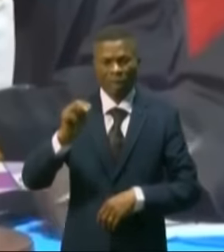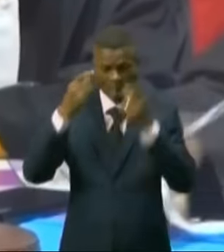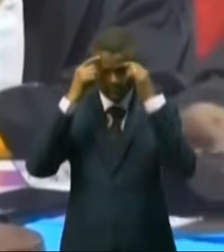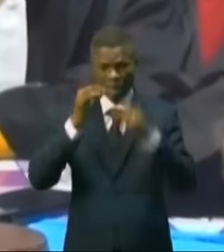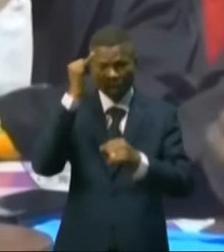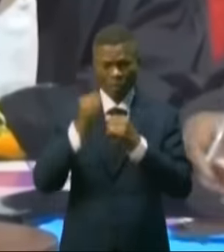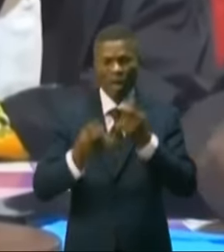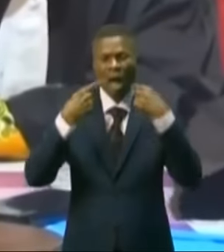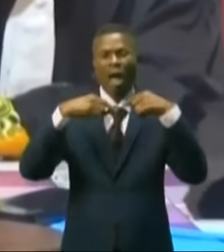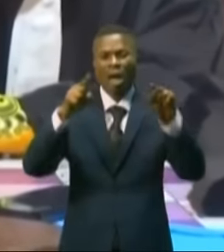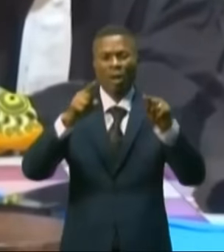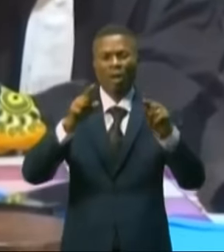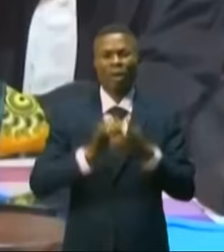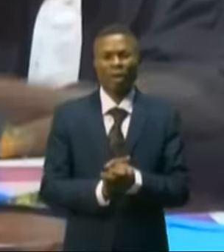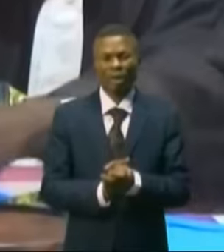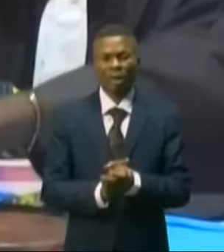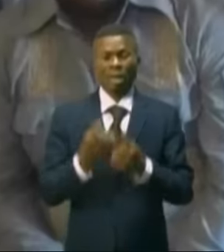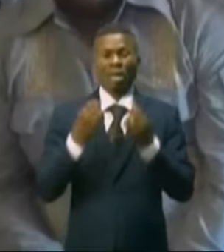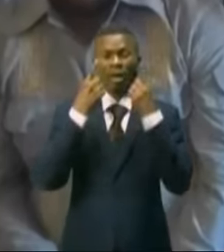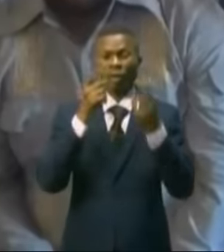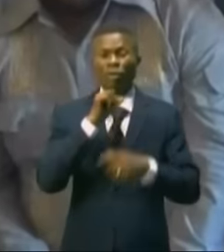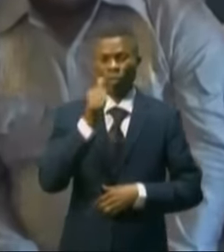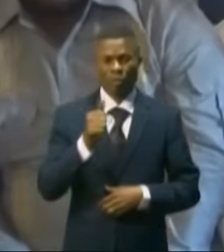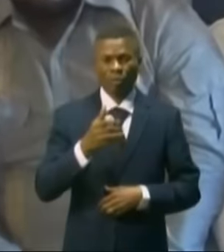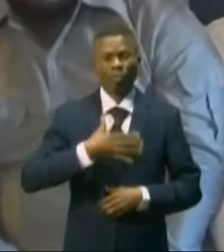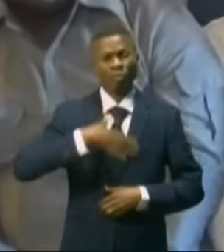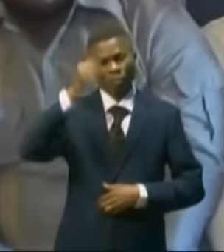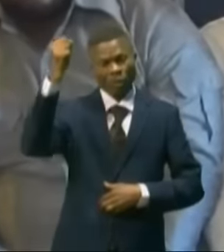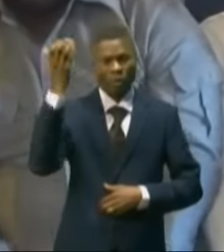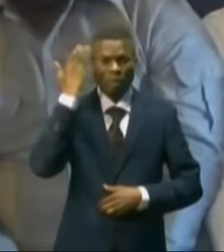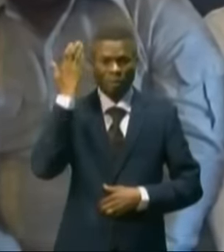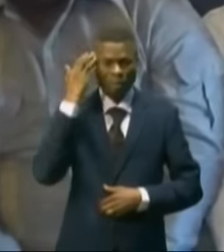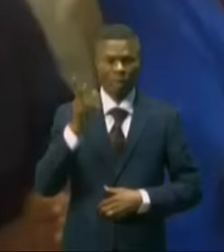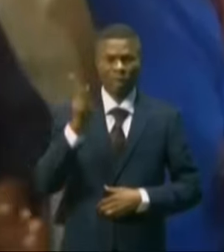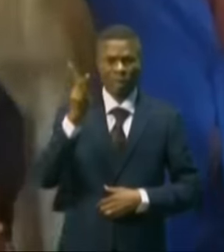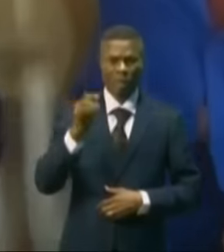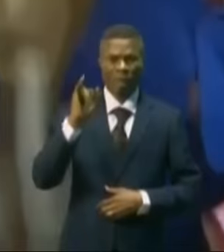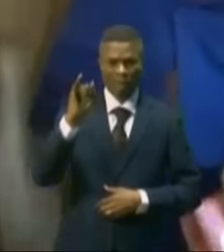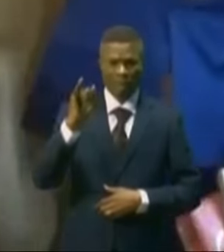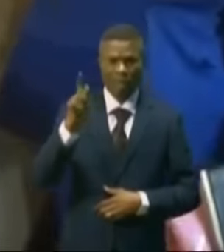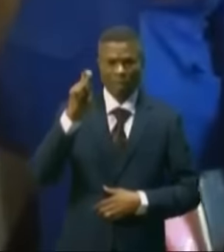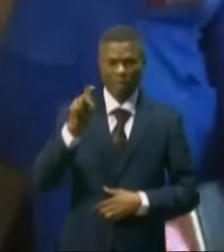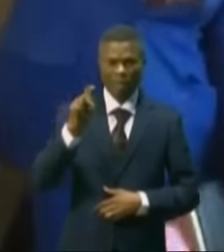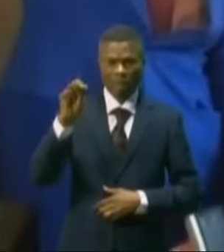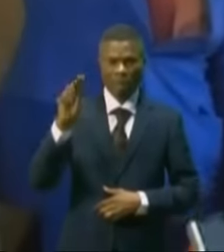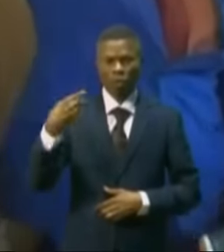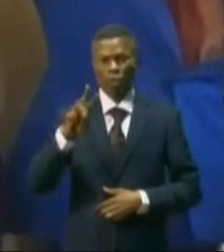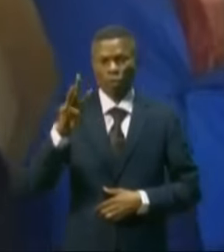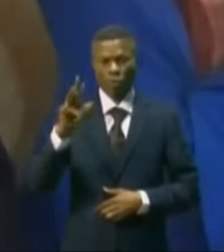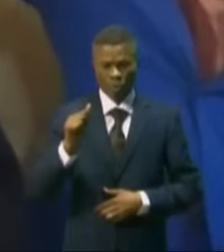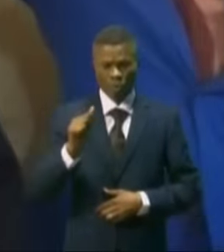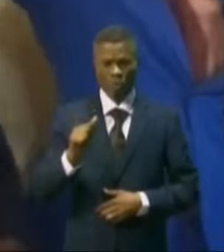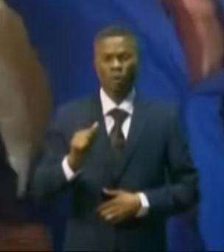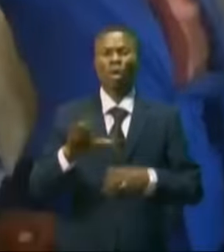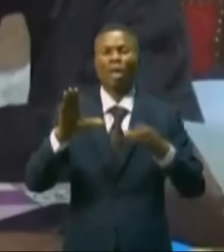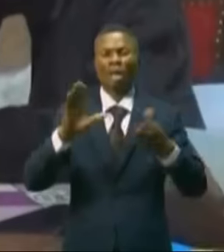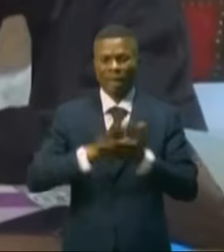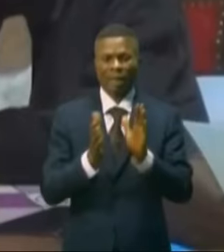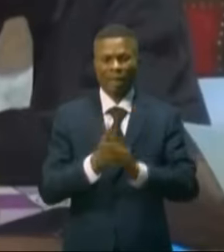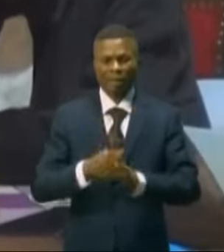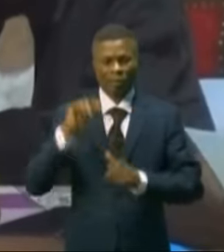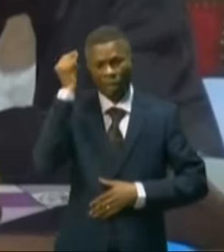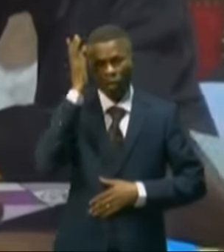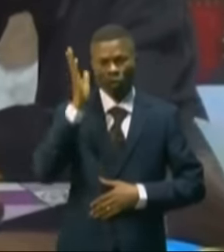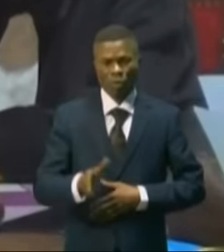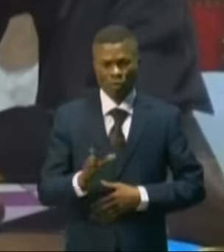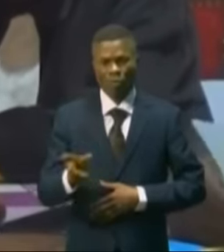rendu. Sans surprise, le victorieux Christian Kitungwa est confirmé gouverneur du Tanganyika. La Cour d'appel